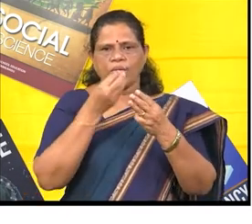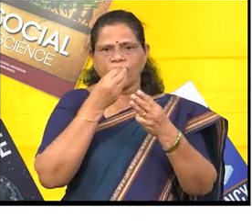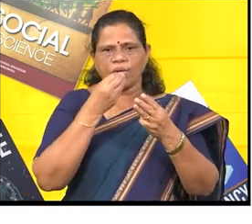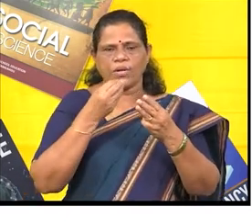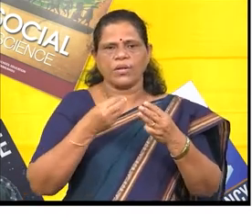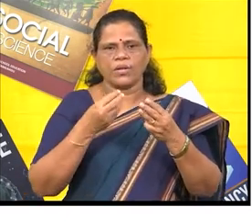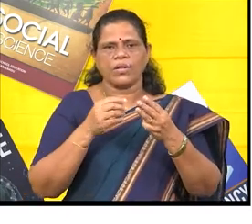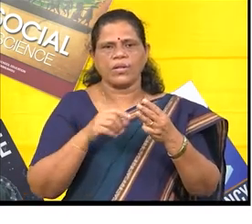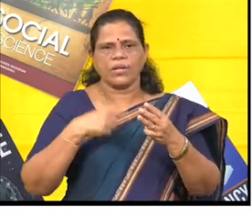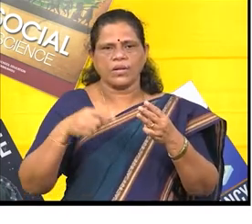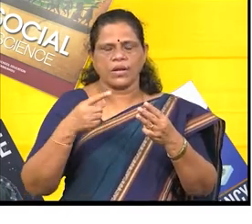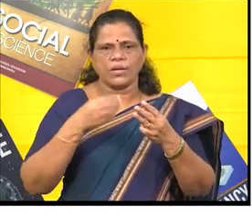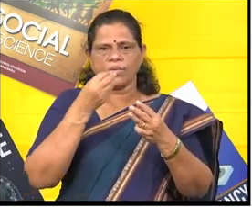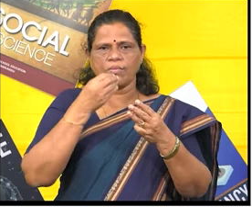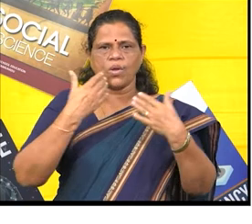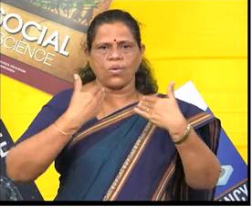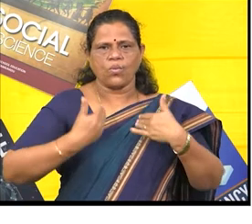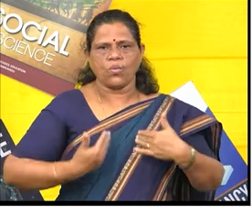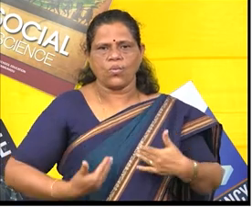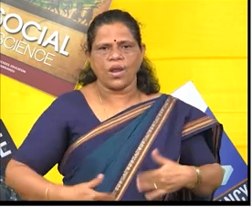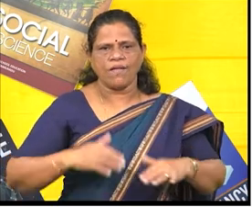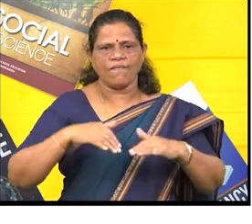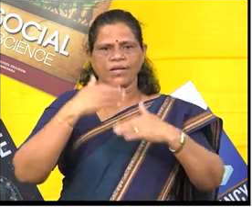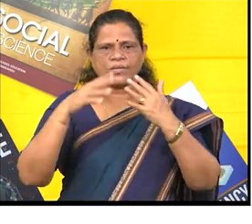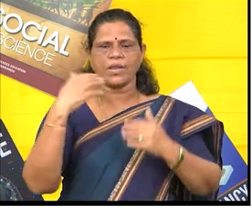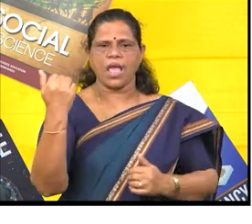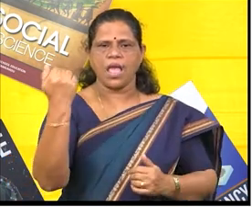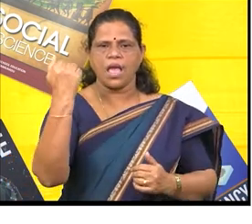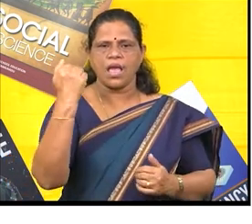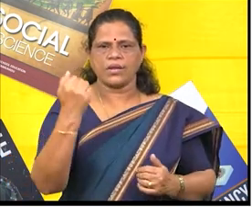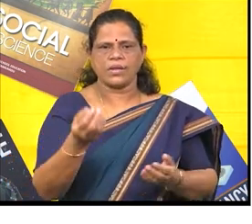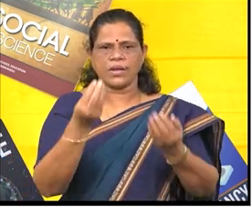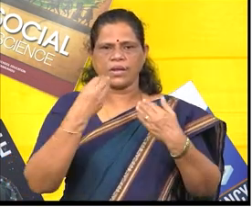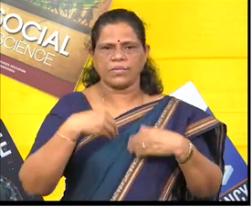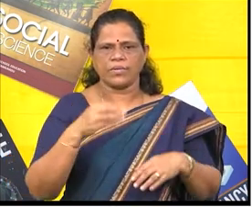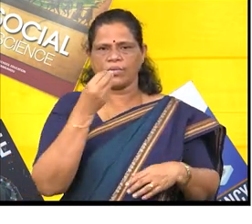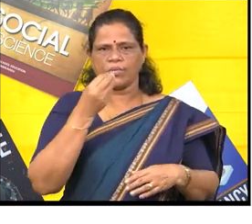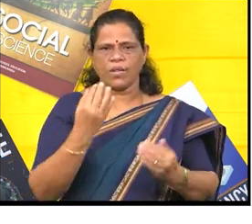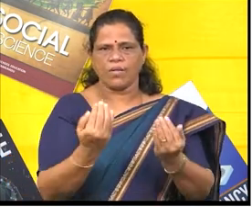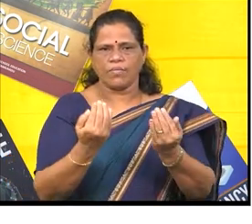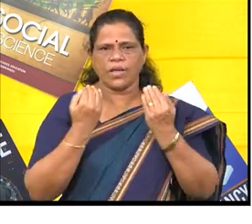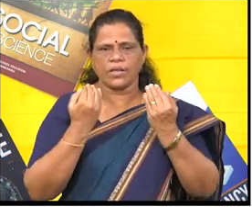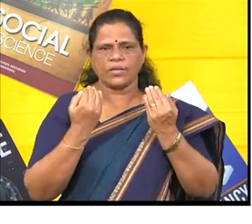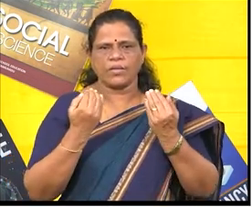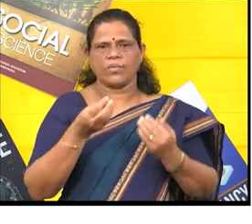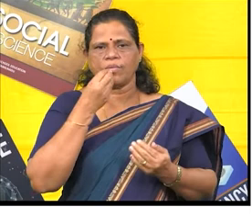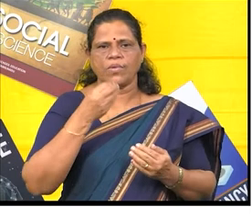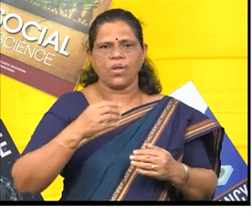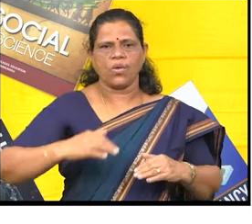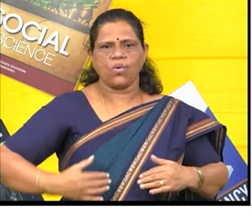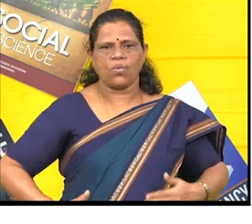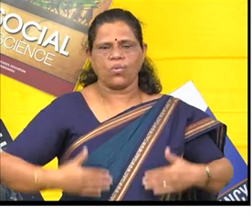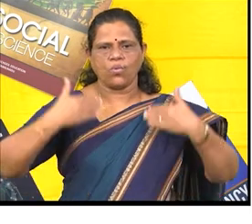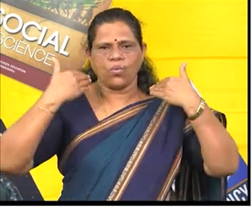இருக்குது நம்ம அன்றாடம் பயன்படுத்தக்கூடிய உணவில். அது உடல் வளர்ச்சி உணவுகள், ஆற்றல் அளிக்கும் உணவுகள், பாதுகாப்பு அளிக்கும் உணவுகள். உடல்